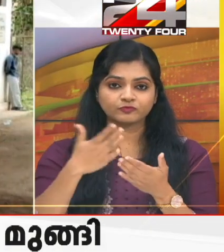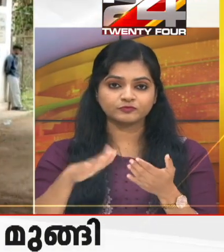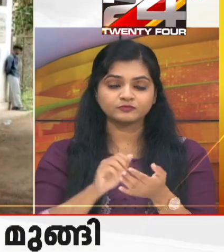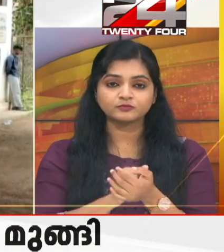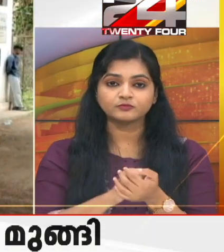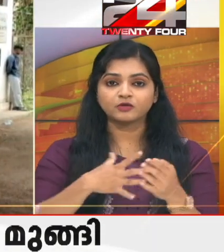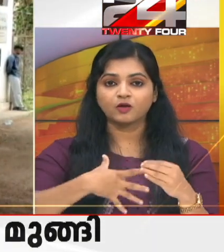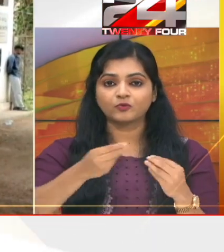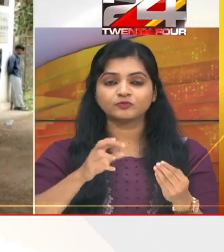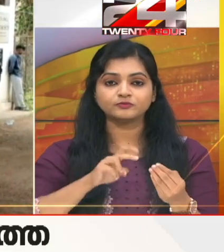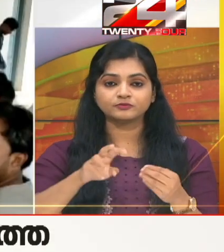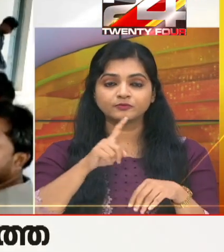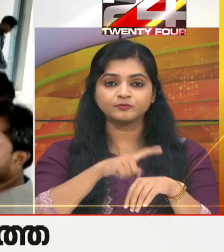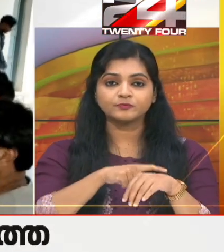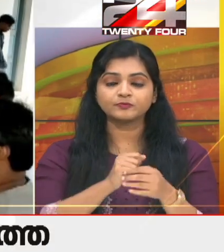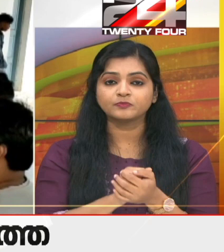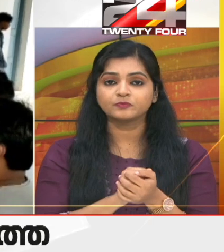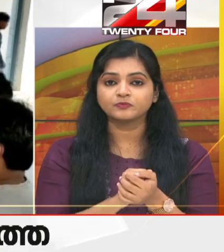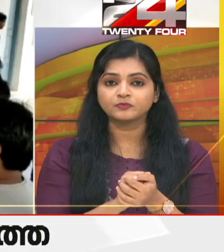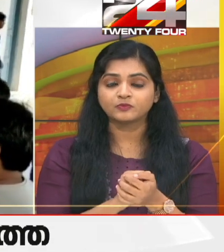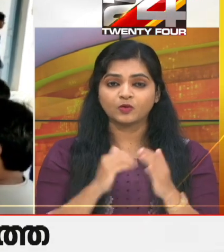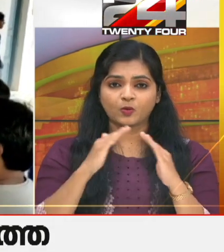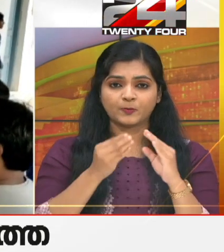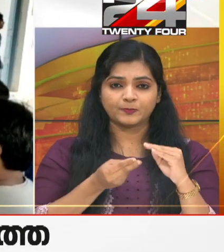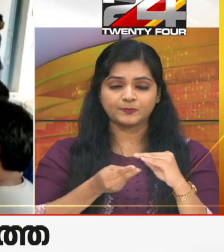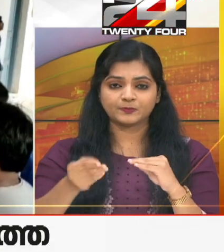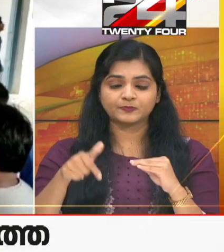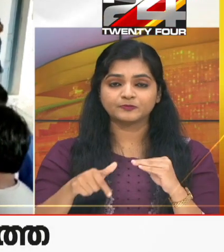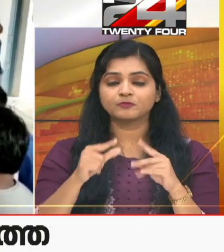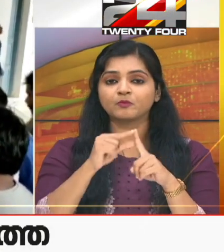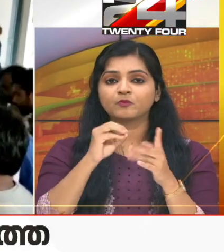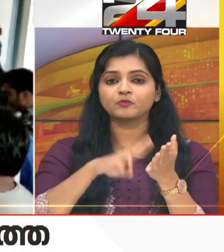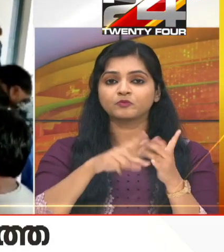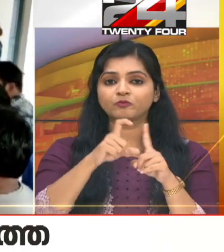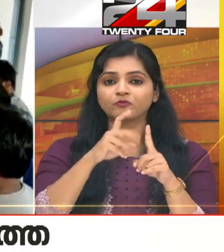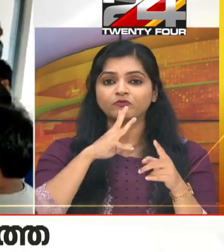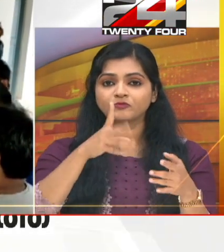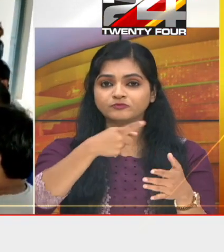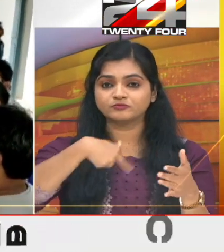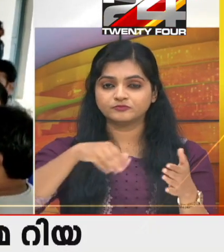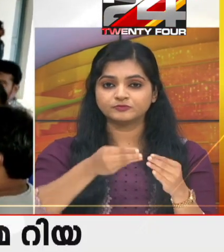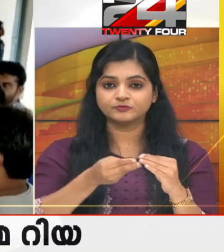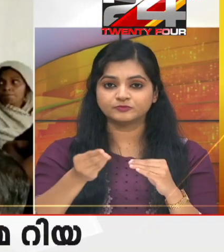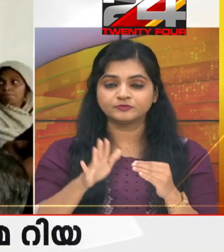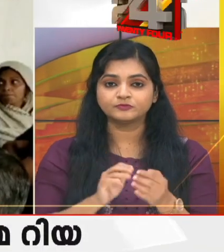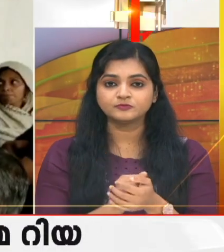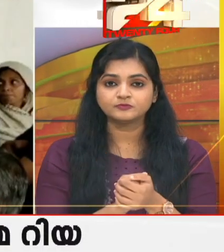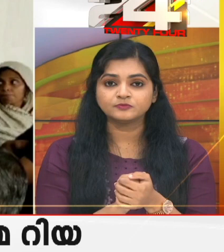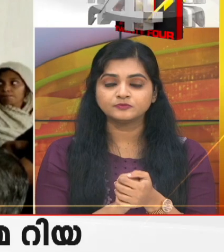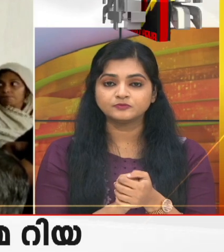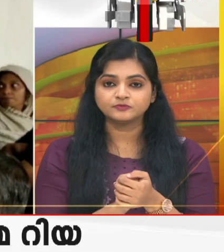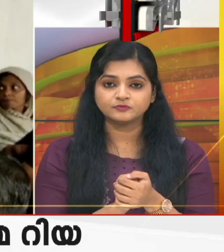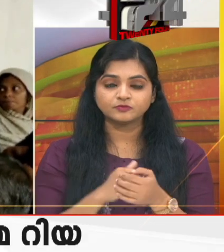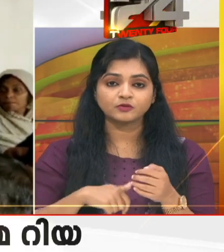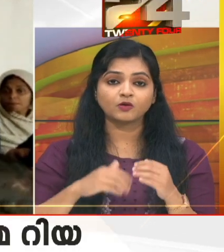പുറത്തേക്ക് ഇറങ്ങുകയായിരുന്നു. അങ്ങനെ വീടിന് വളരെ അടുത്ത് തന്നെയാണ് ഈ കുളം ഉള്ളത്. അതായത് കുറച്ച് അകലെയാണെങ്കിൽ പോലും എന്നാൽ കുറച്ച് അടുത്തായിട്ടാണ് ഈ